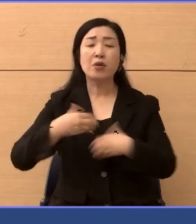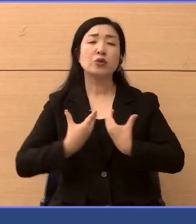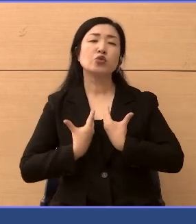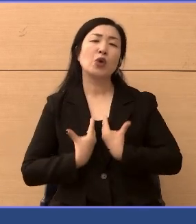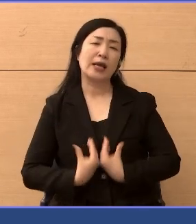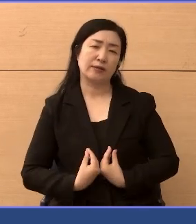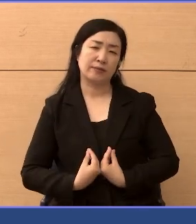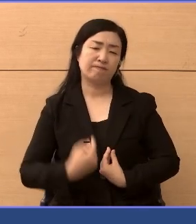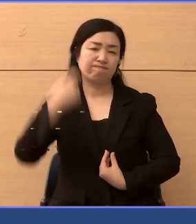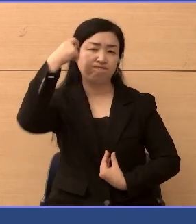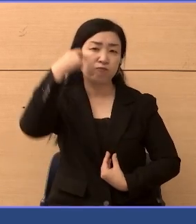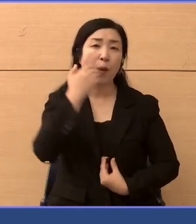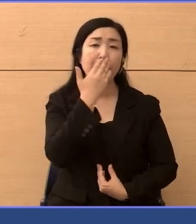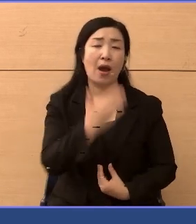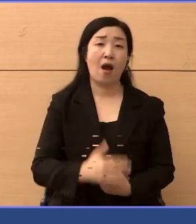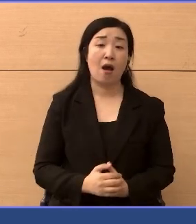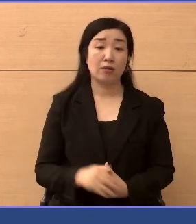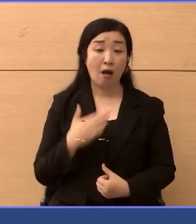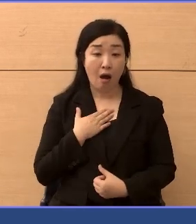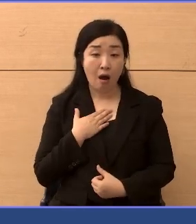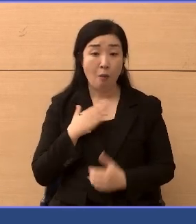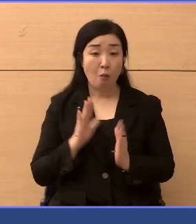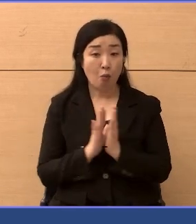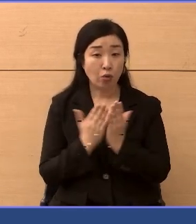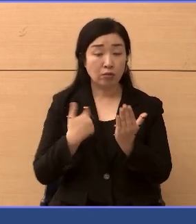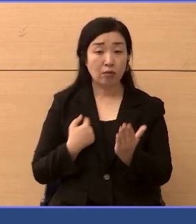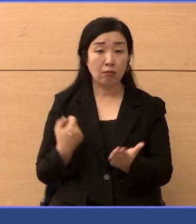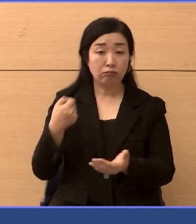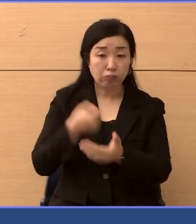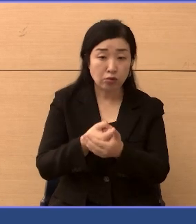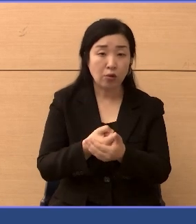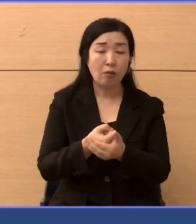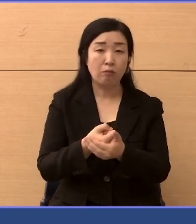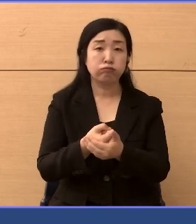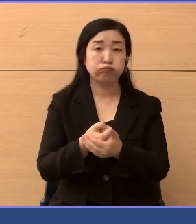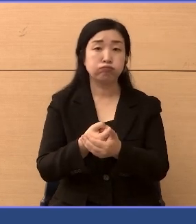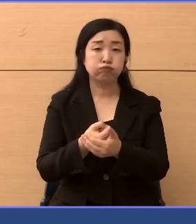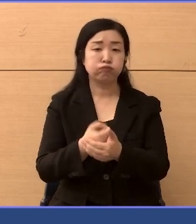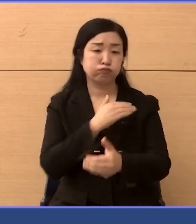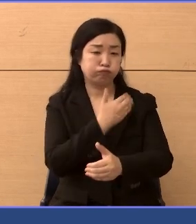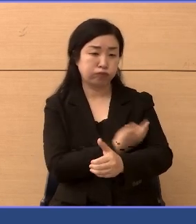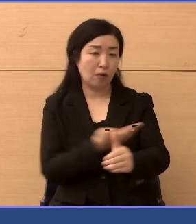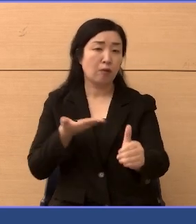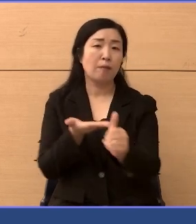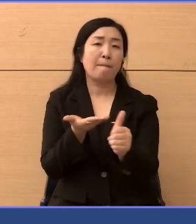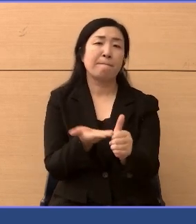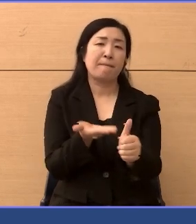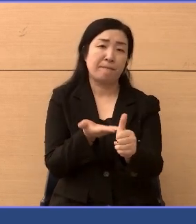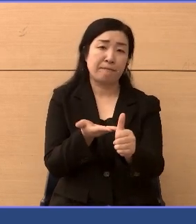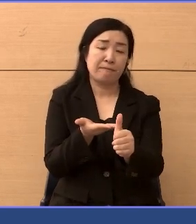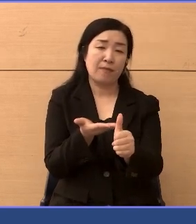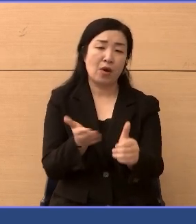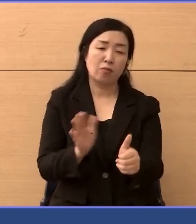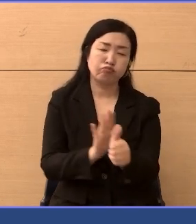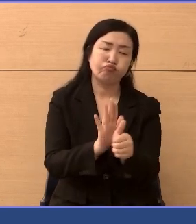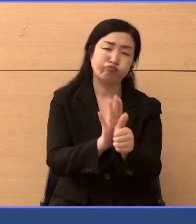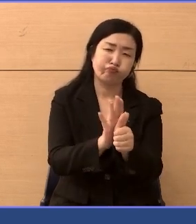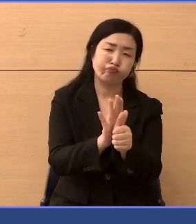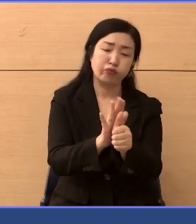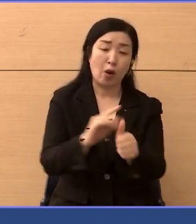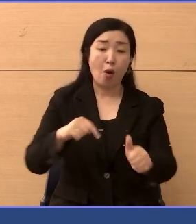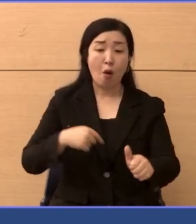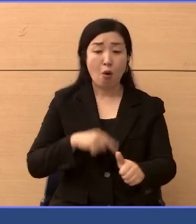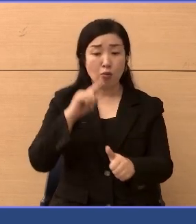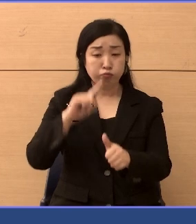that as 때문에 much as they are 이들이 capable 자신들이 of, 어떤 they're increasingly 의사결정을 할 수 있도록 taking the 그런 important 역량을 가질 수 decisions 있도록 themselves. 도와줌으로써 그들이 중요한